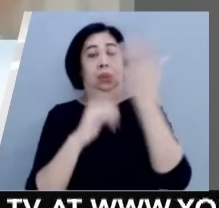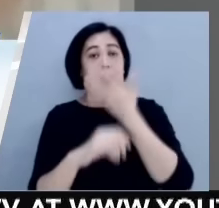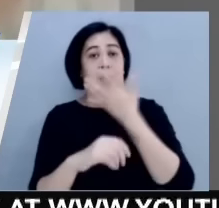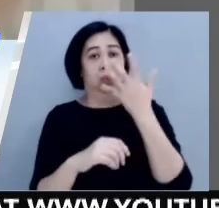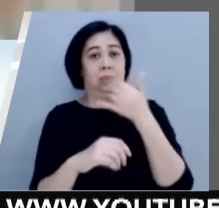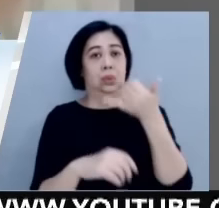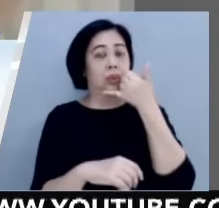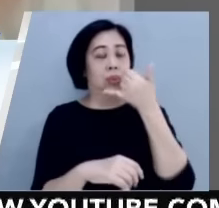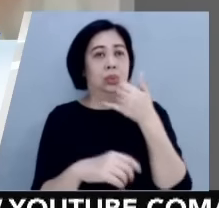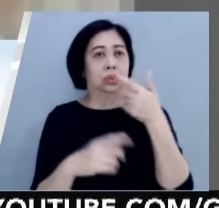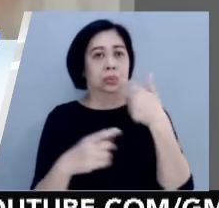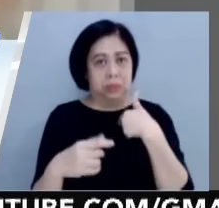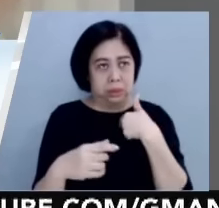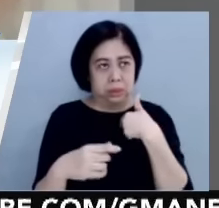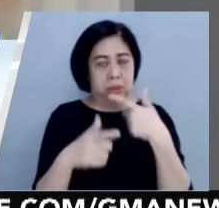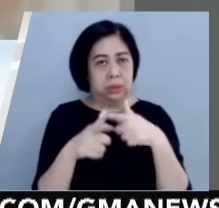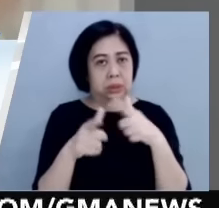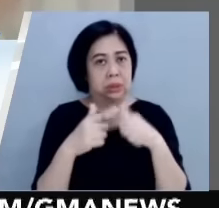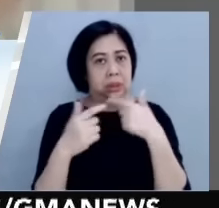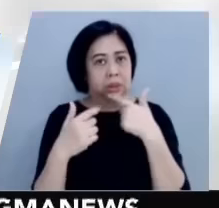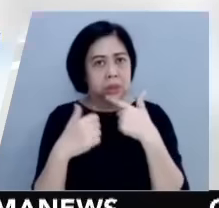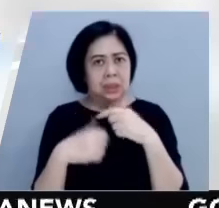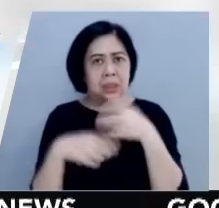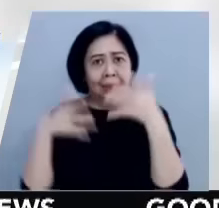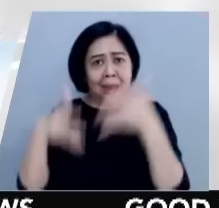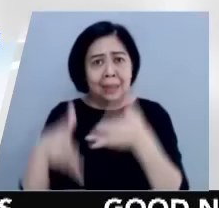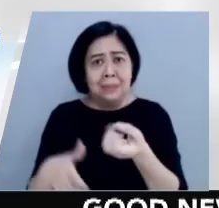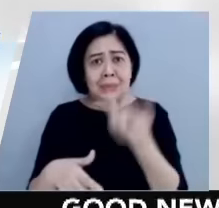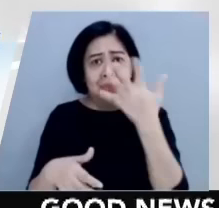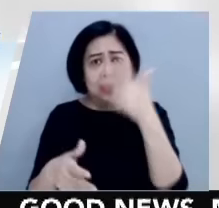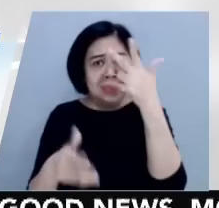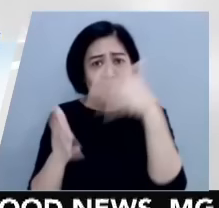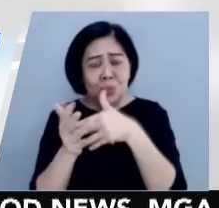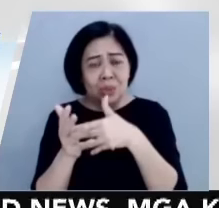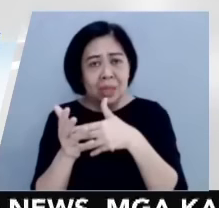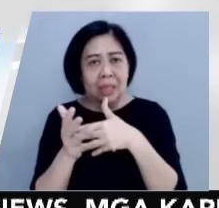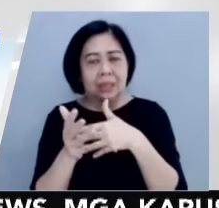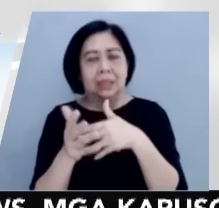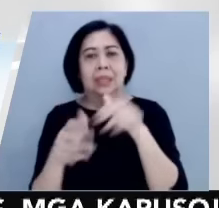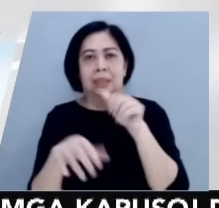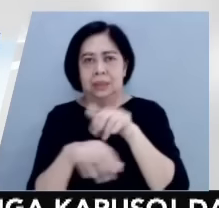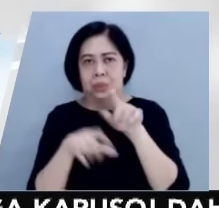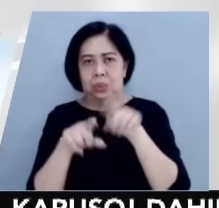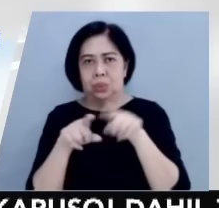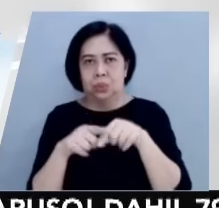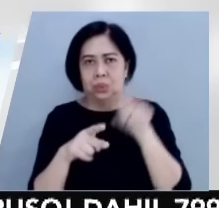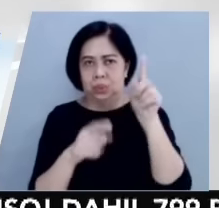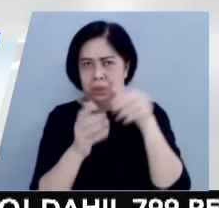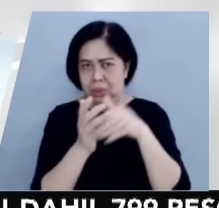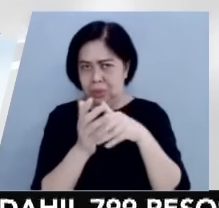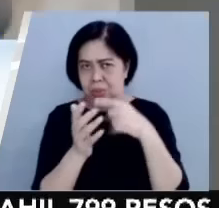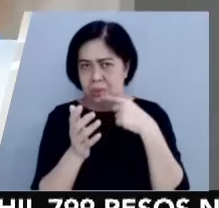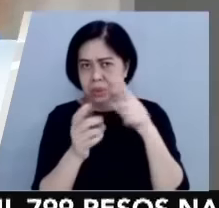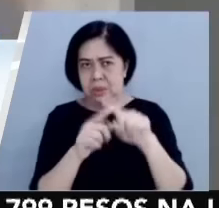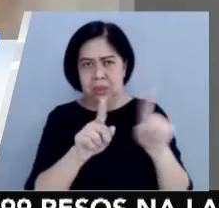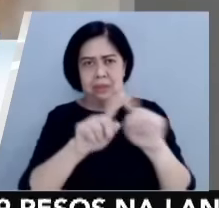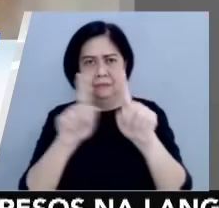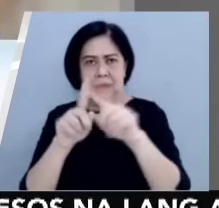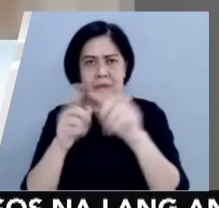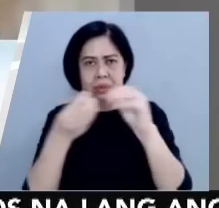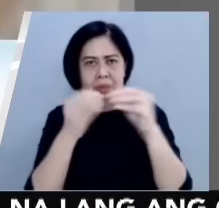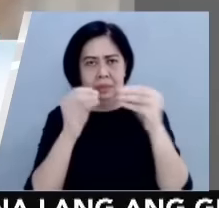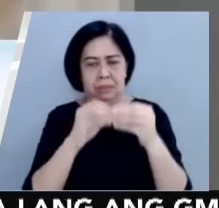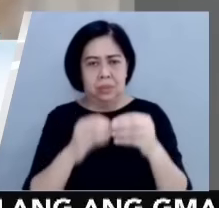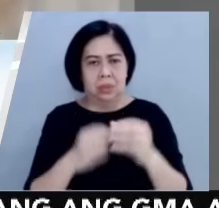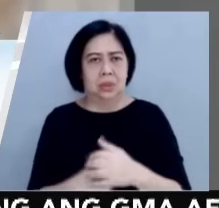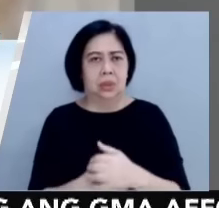akin. Pag-check niya, 3,000 na lang yung natira. Nag-send din ang account niya ng ting 1,000 piso sa magkakaibang numero. Sana lang